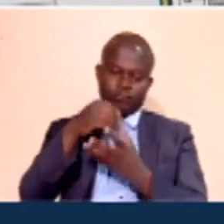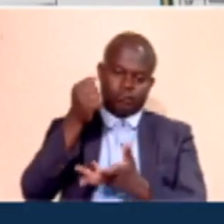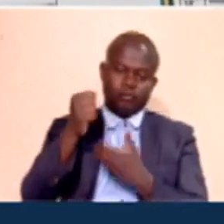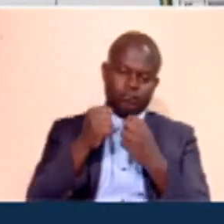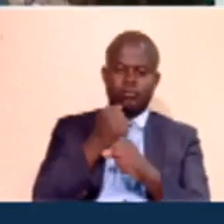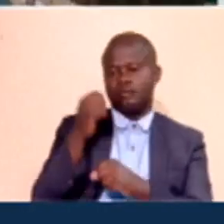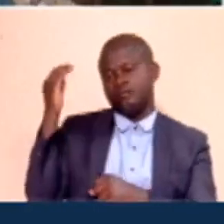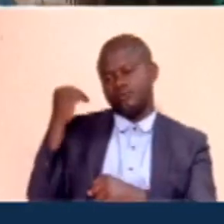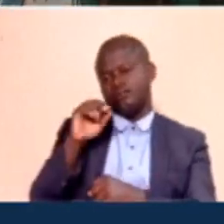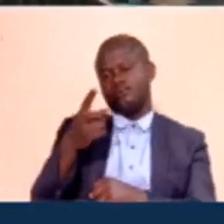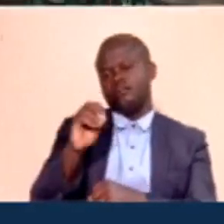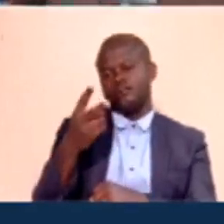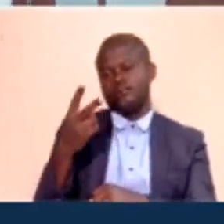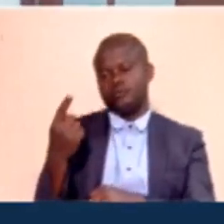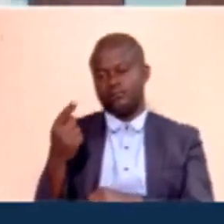y'umwaka ushize